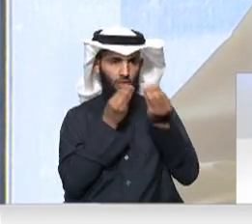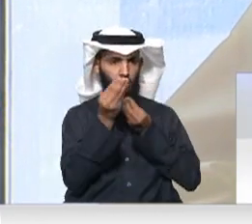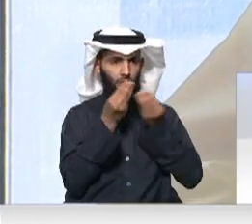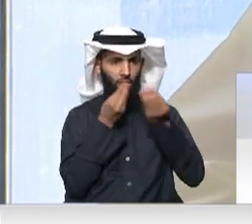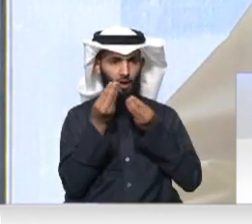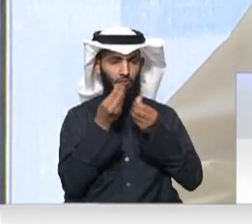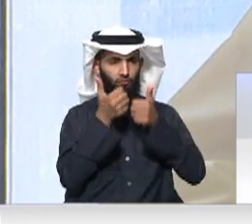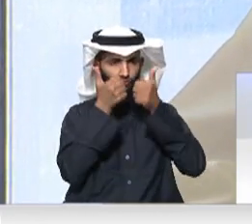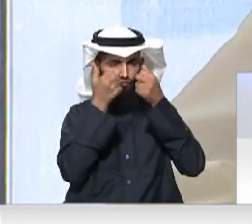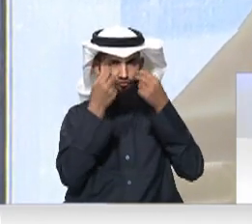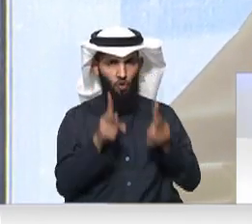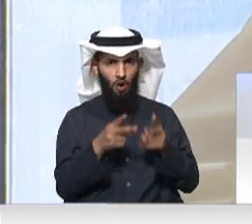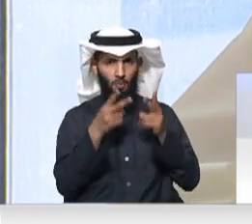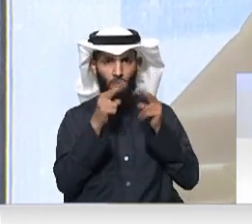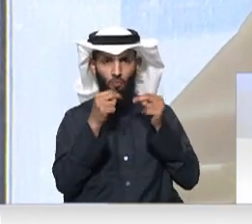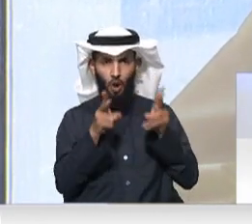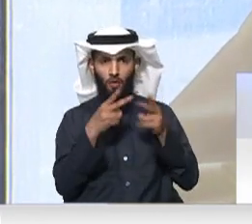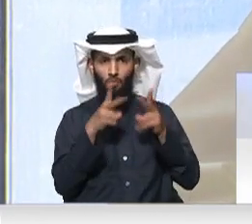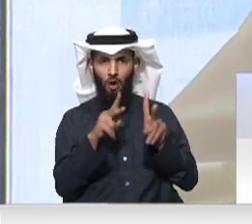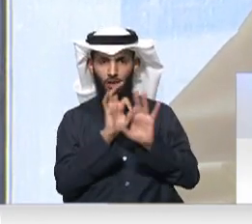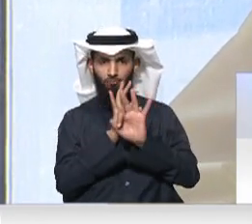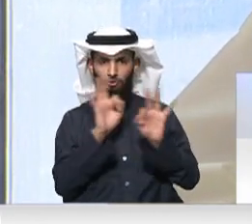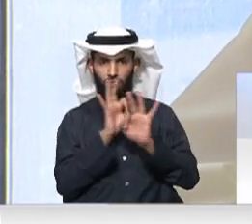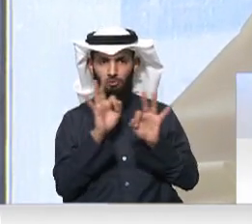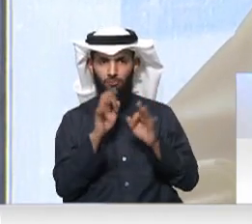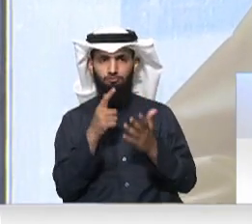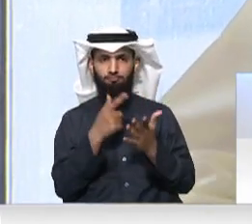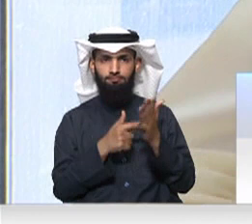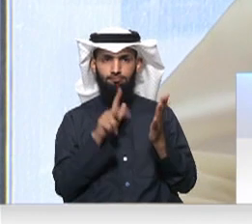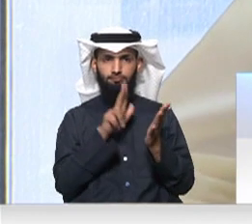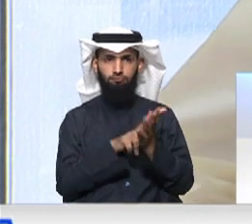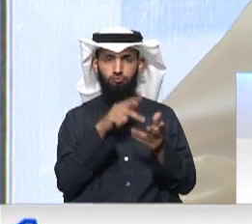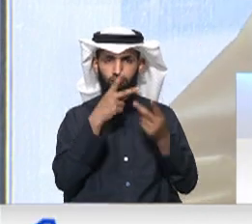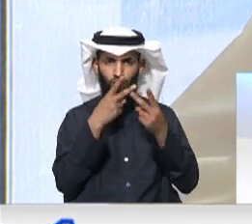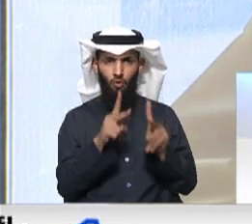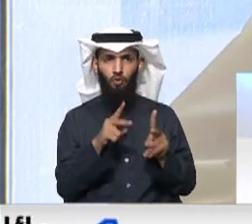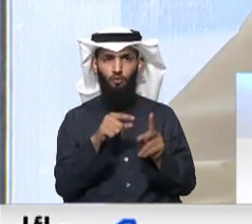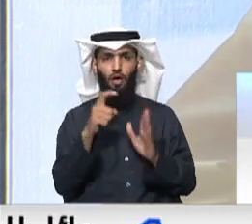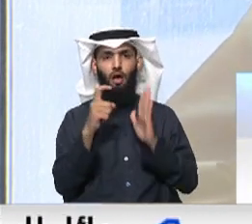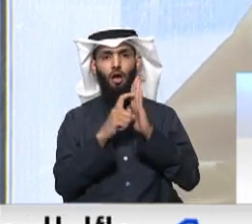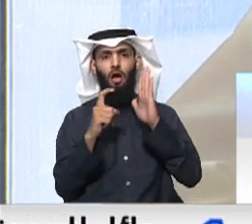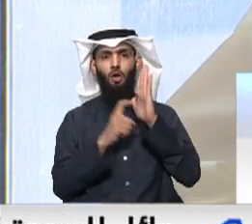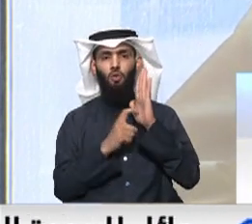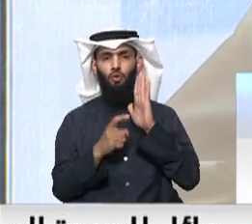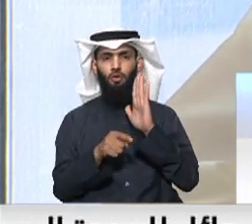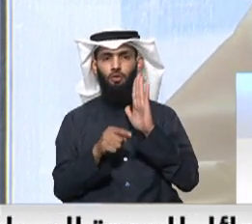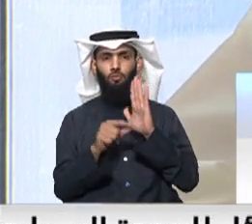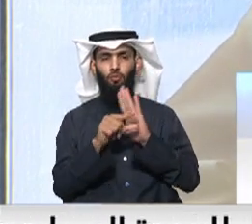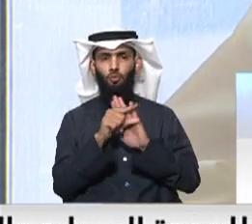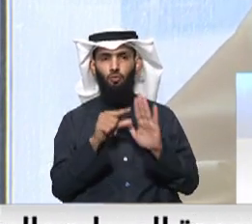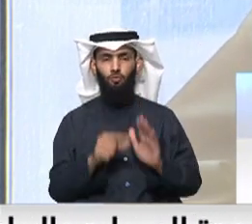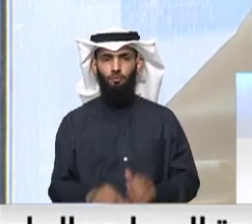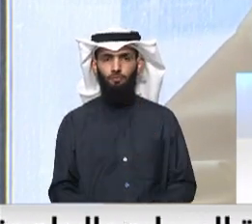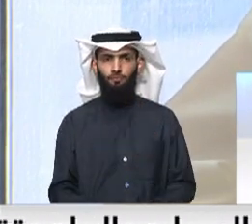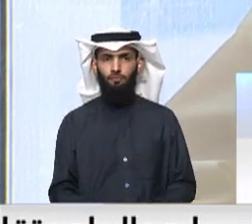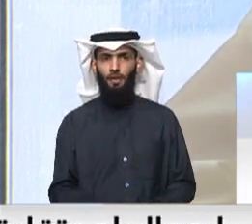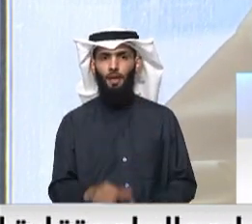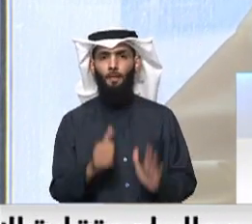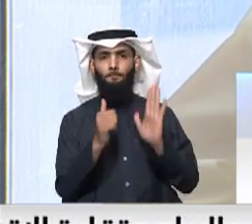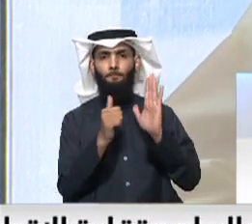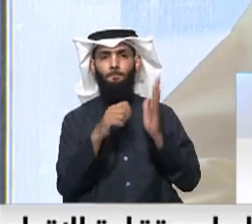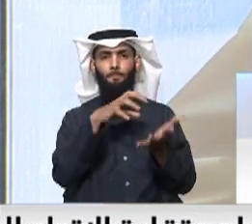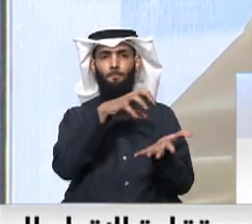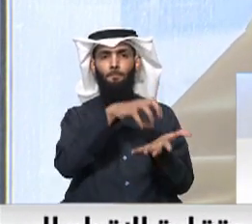العقاري، وأمامنا تحدي مالي لتمويل المساكن من خلال قانون تأسيس المدن